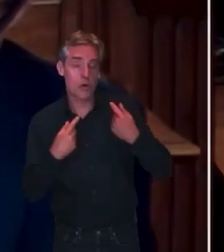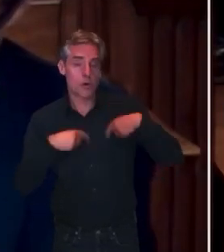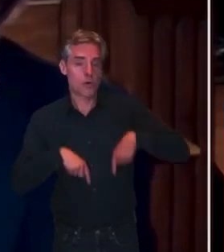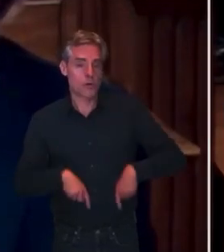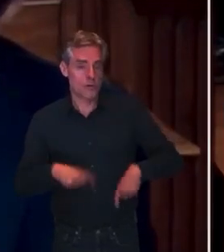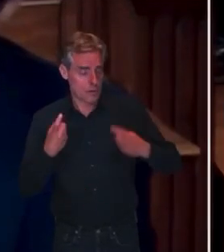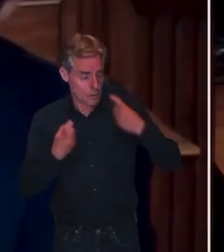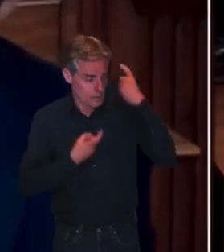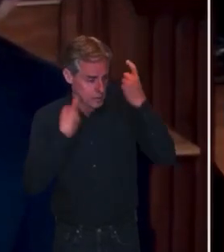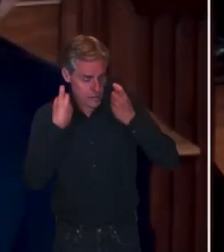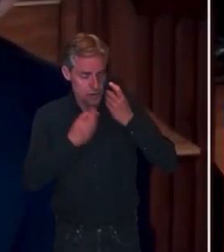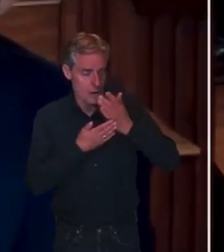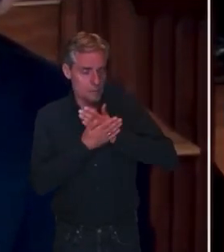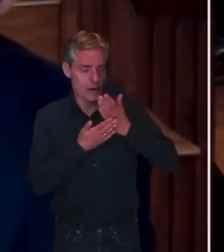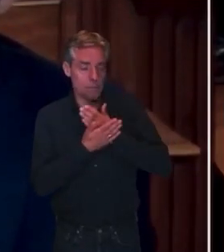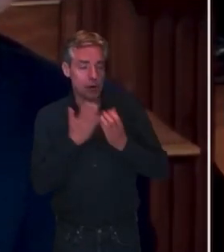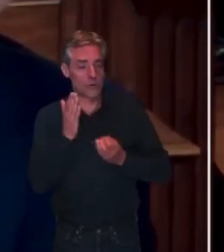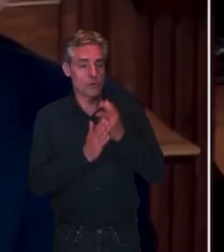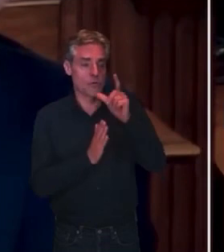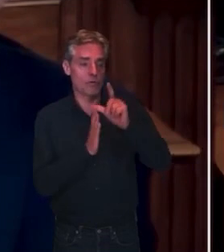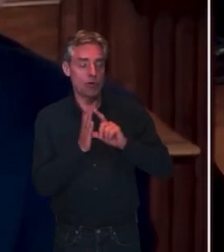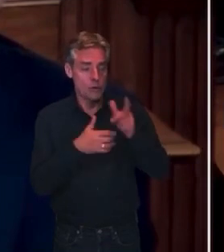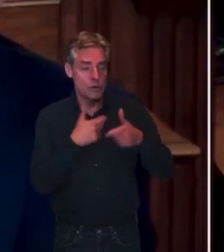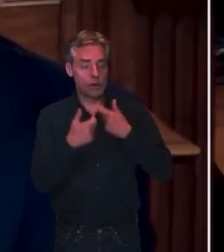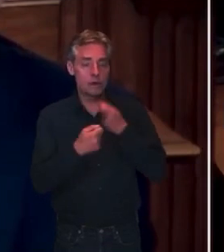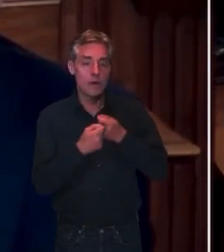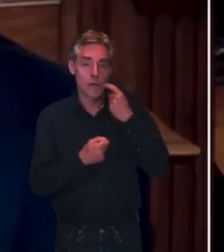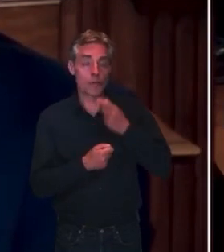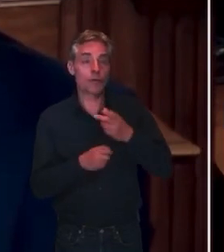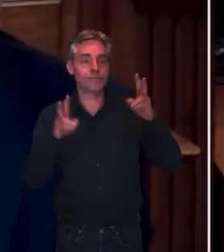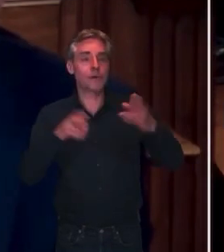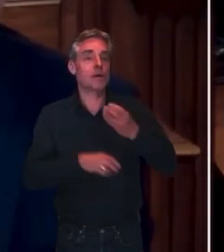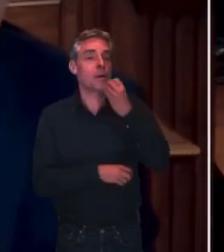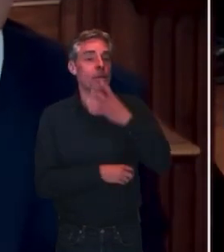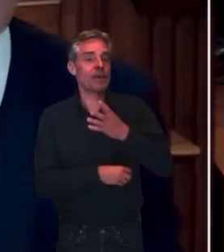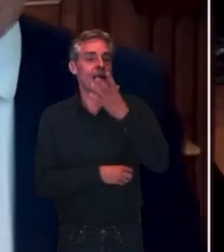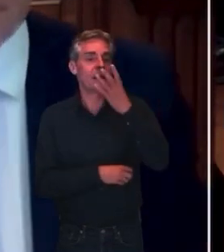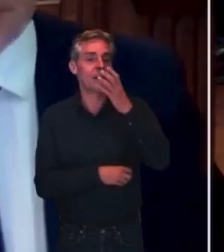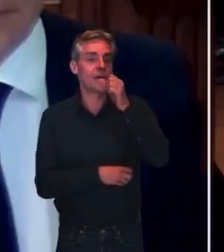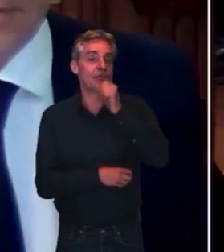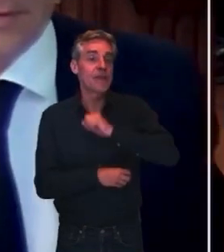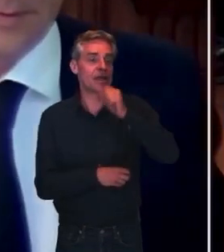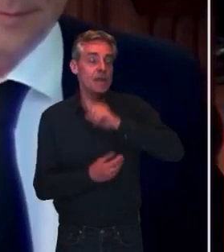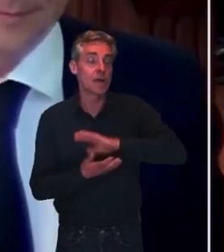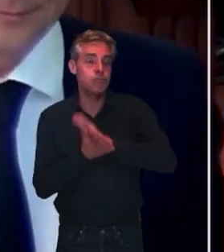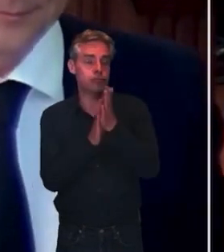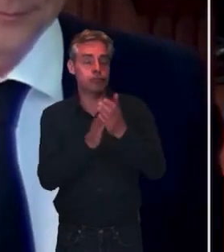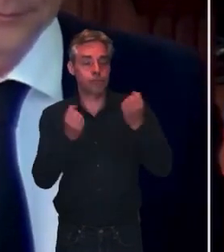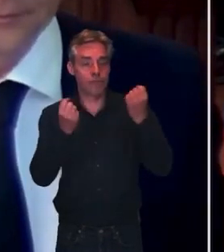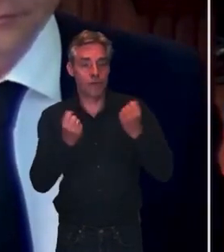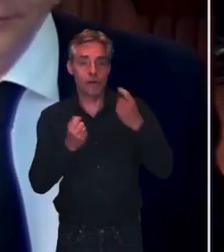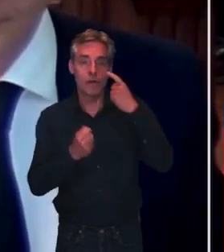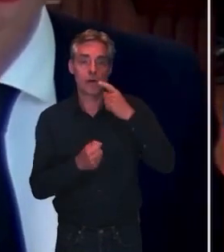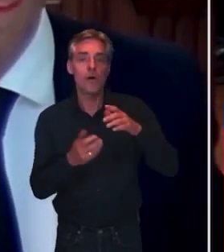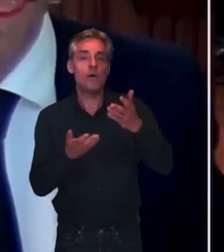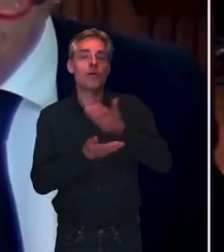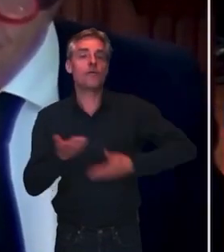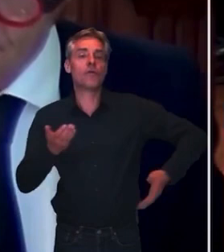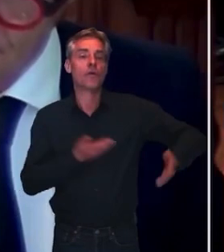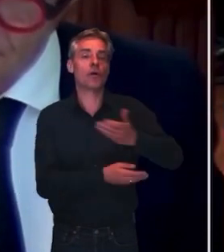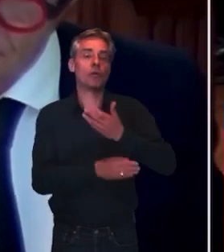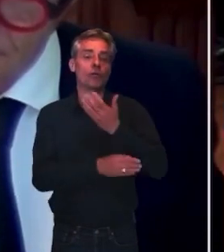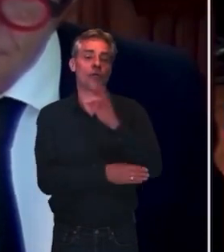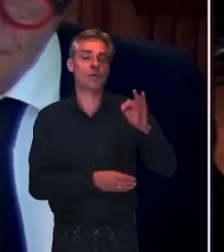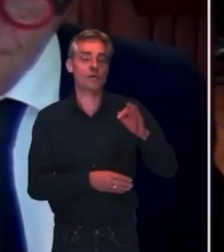de préparer une loi d'adaptation au bien vieillir qui est massive. Au Forum français de la sécurité urbaine, il